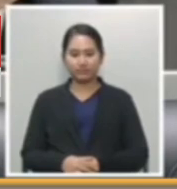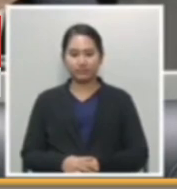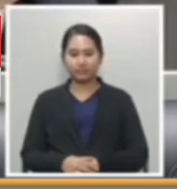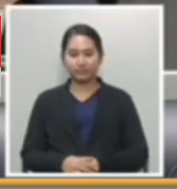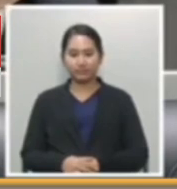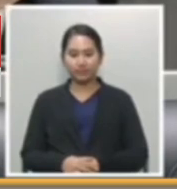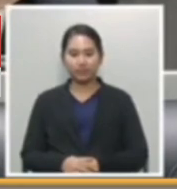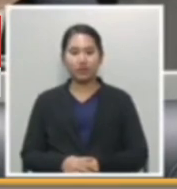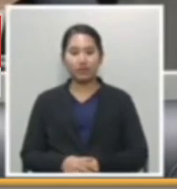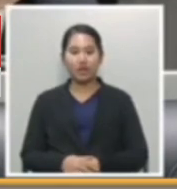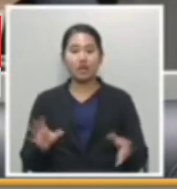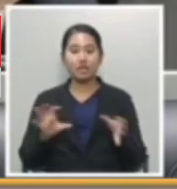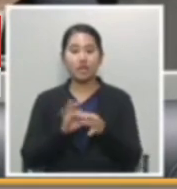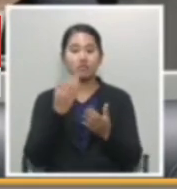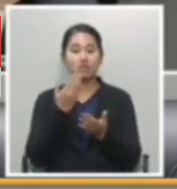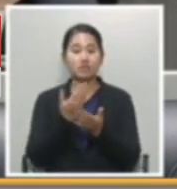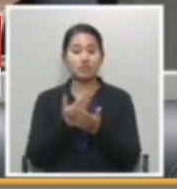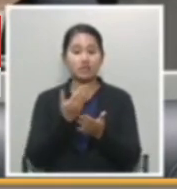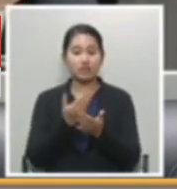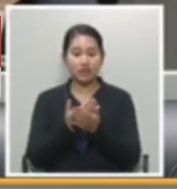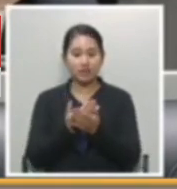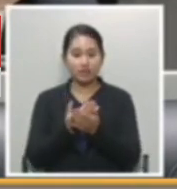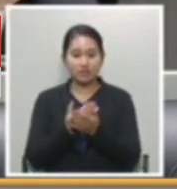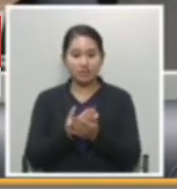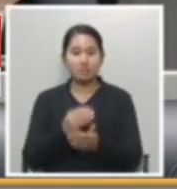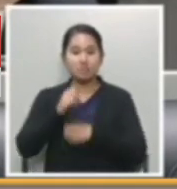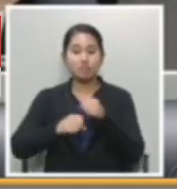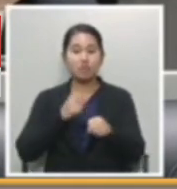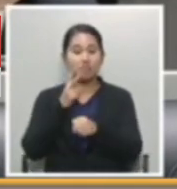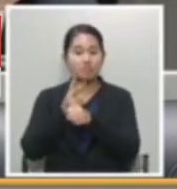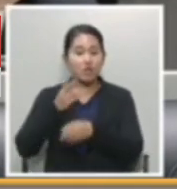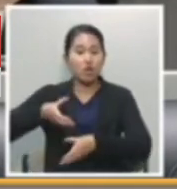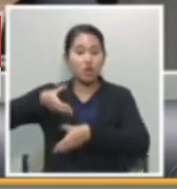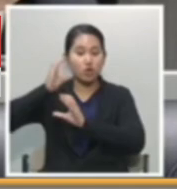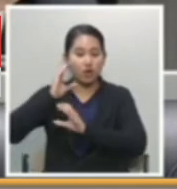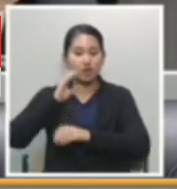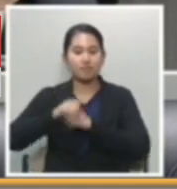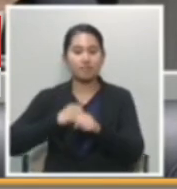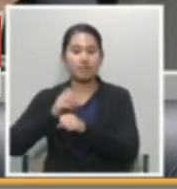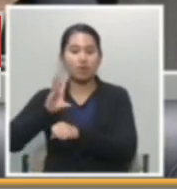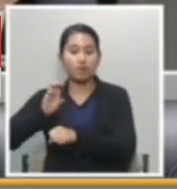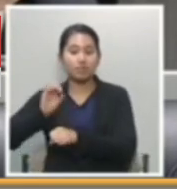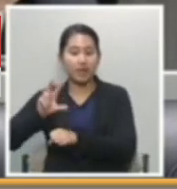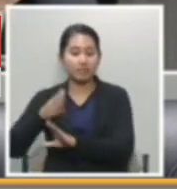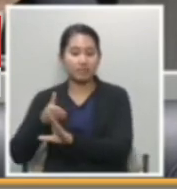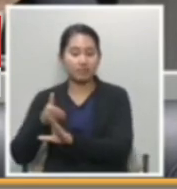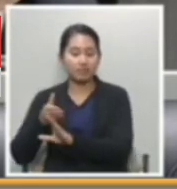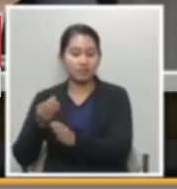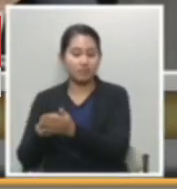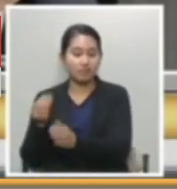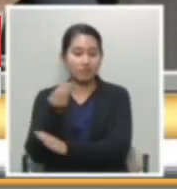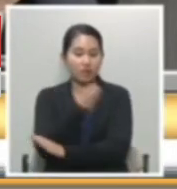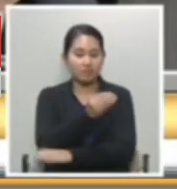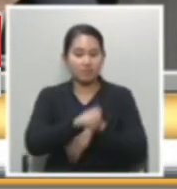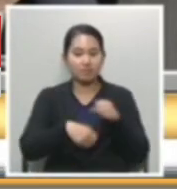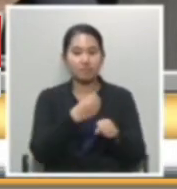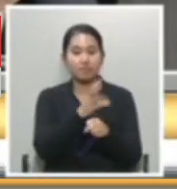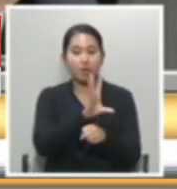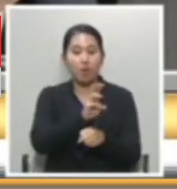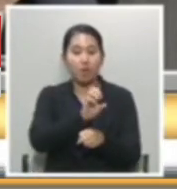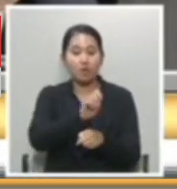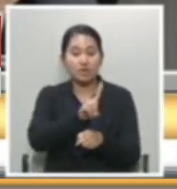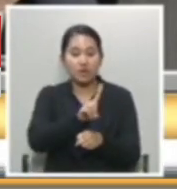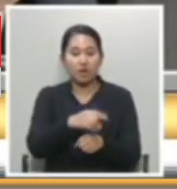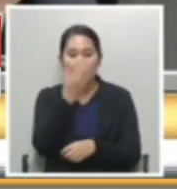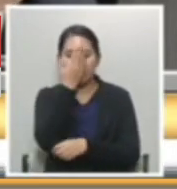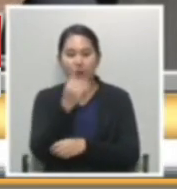ปกติเนี่ยการชดเชยเงินคงคลังเนี่ยเขาชดเชยกัน2ปีย้อนหลังครับตั้งปี63จะชดเชยปี61ซึ่งเป็นเรื่องปกติเพราะว่างบประ